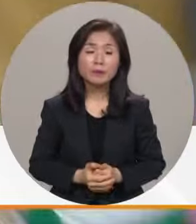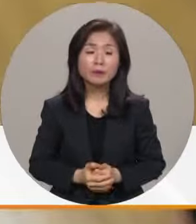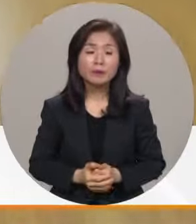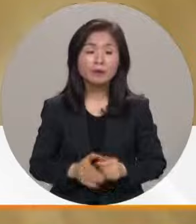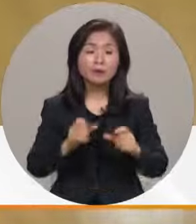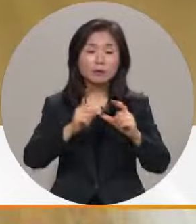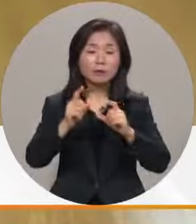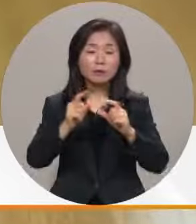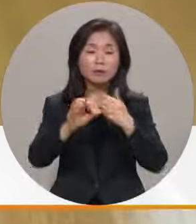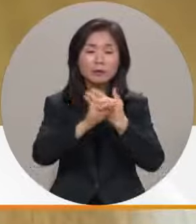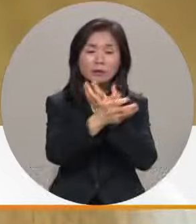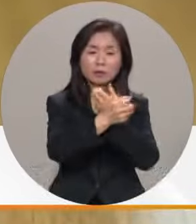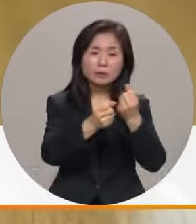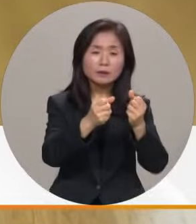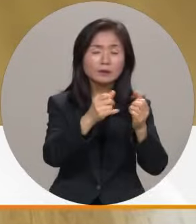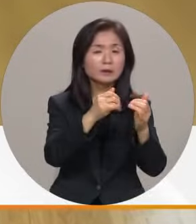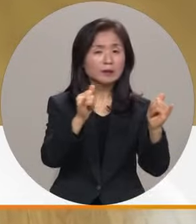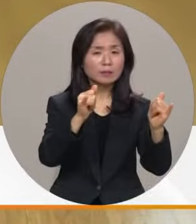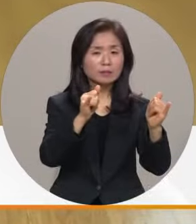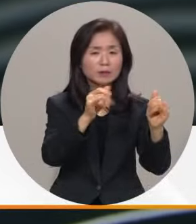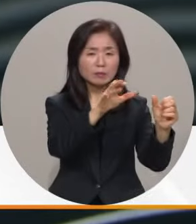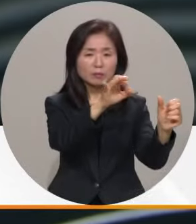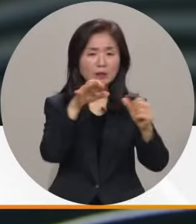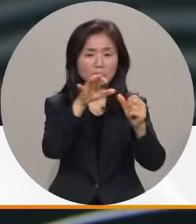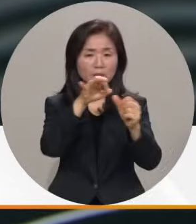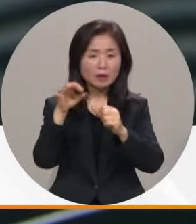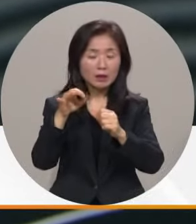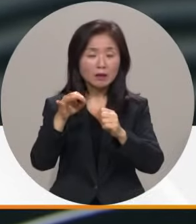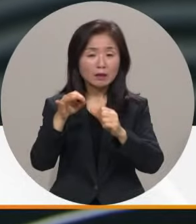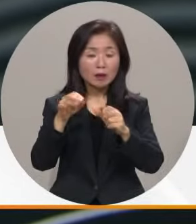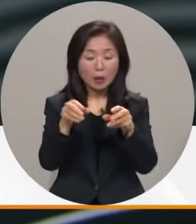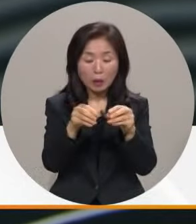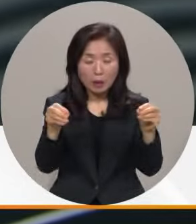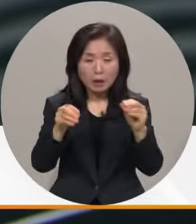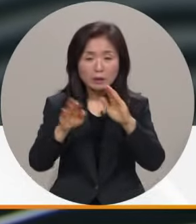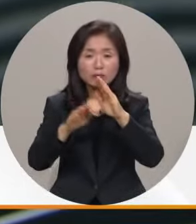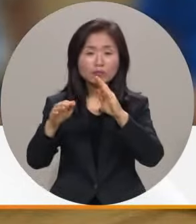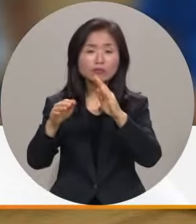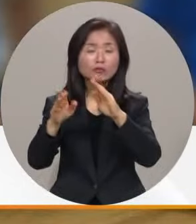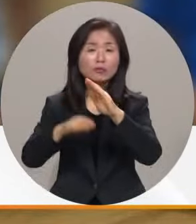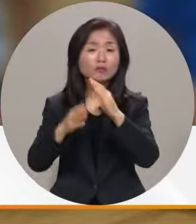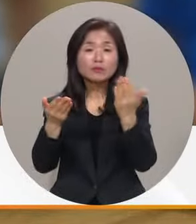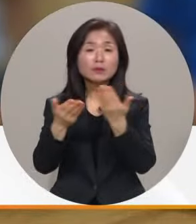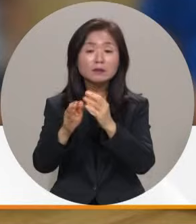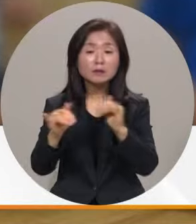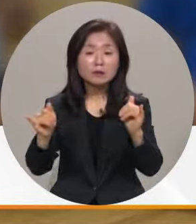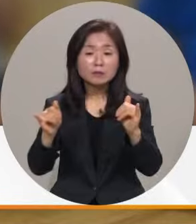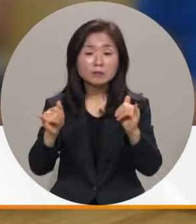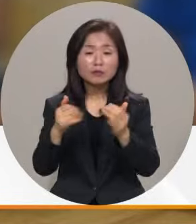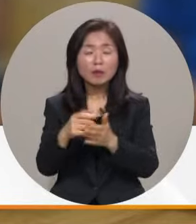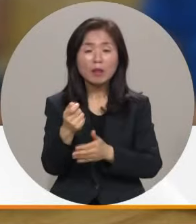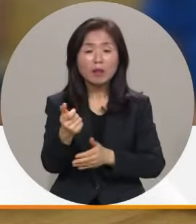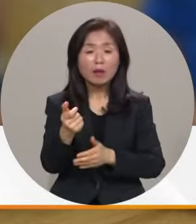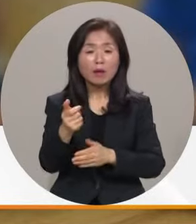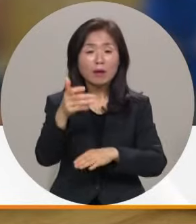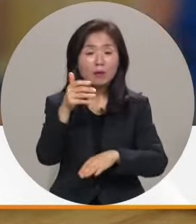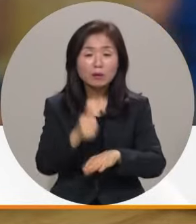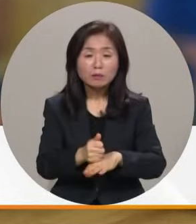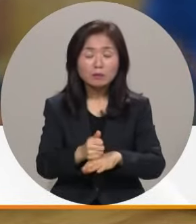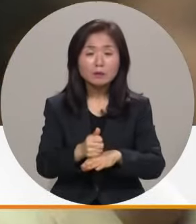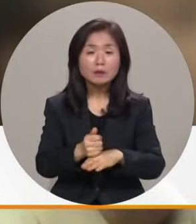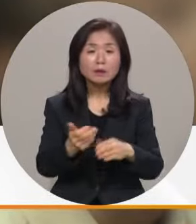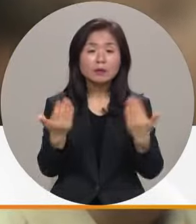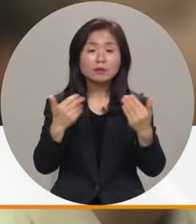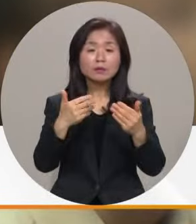인력을 충원할 것이고 정규 인력 충원은 생생 내기에 거칠 것이고 그러면 온전히 또 학교에 근무하는 사람들에게